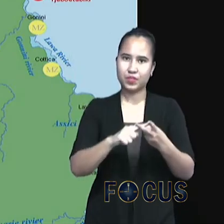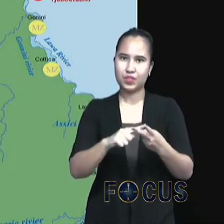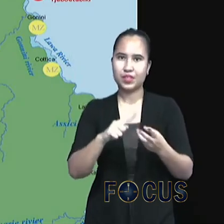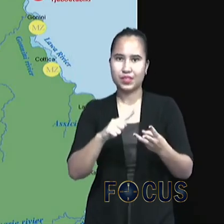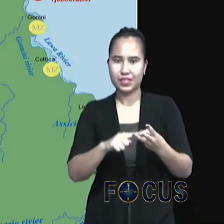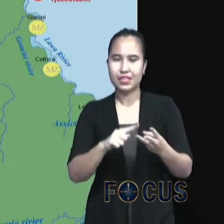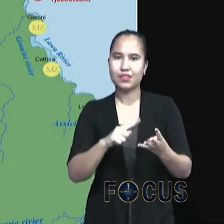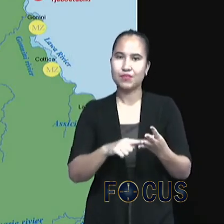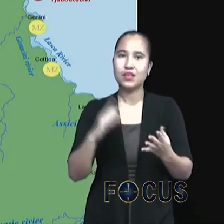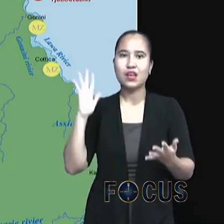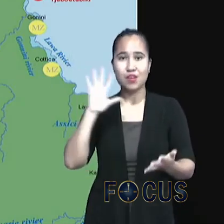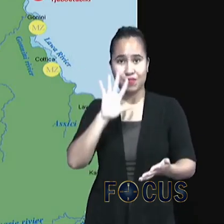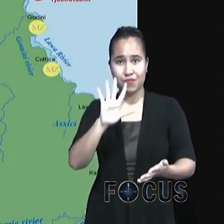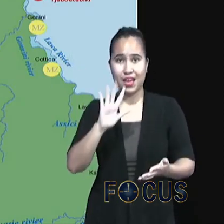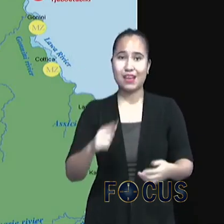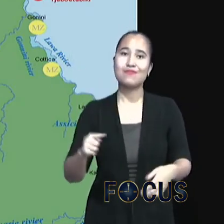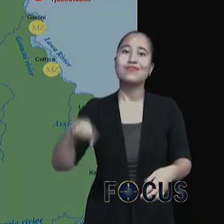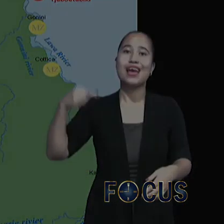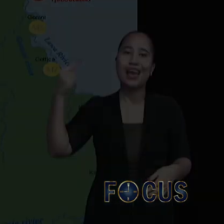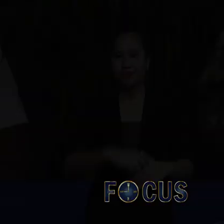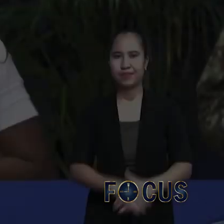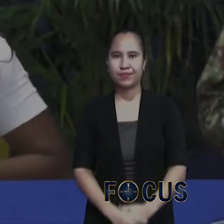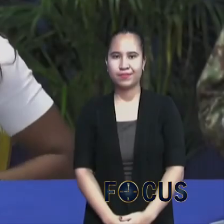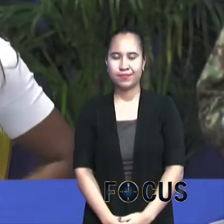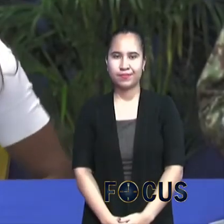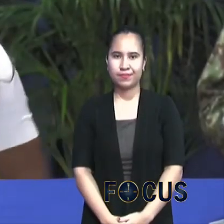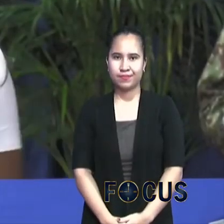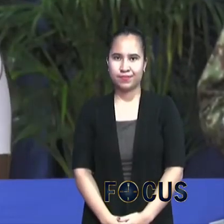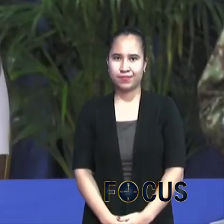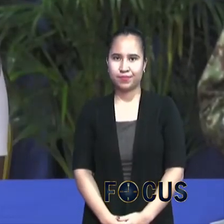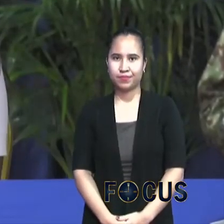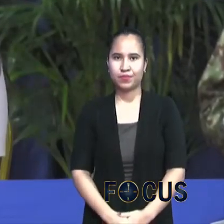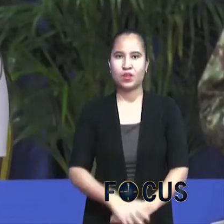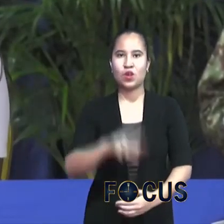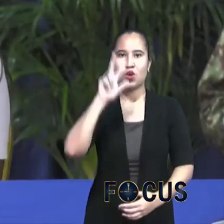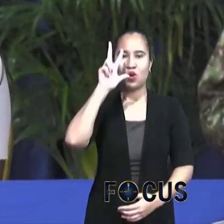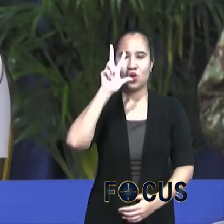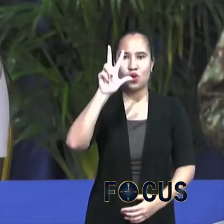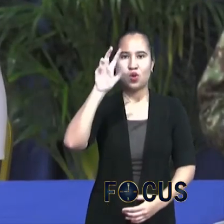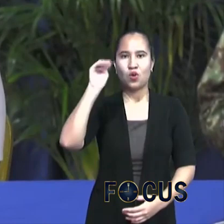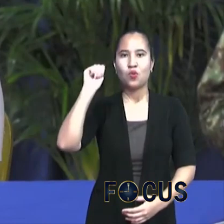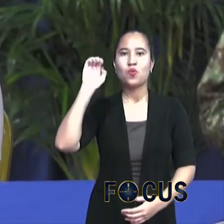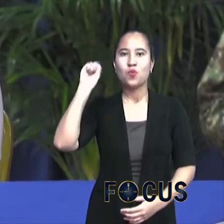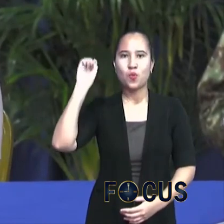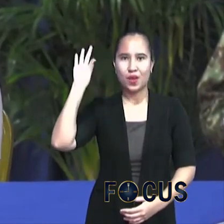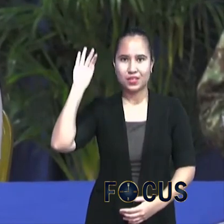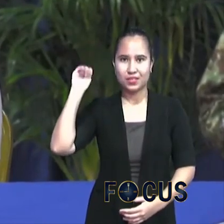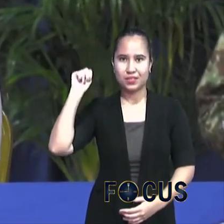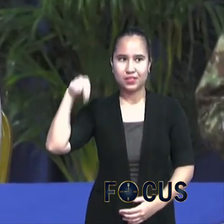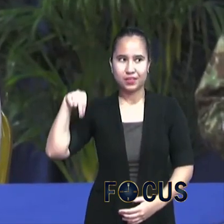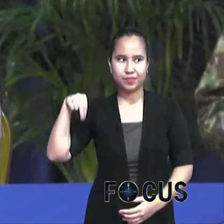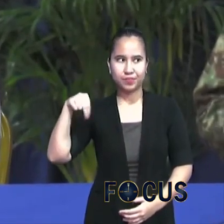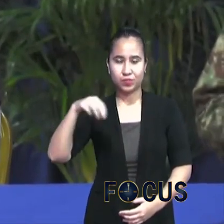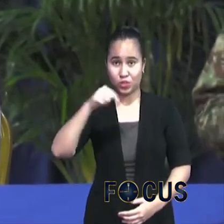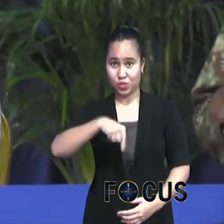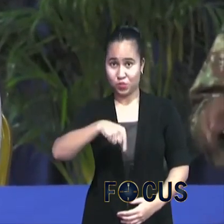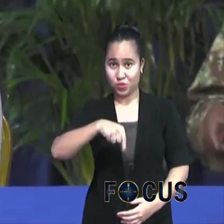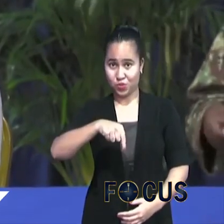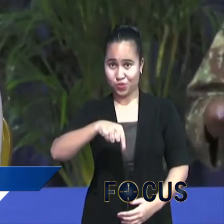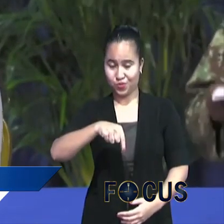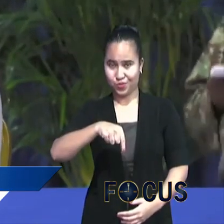Eiland, Lawatabiki en KWM Haken. In het westen hebben we dus tot op dit